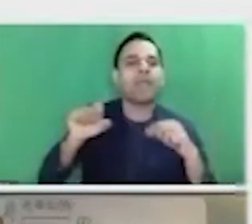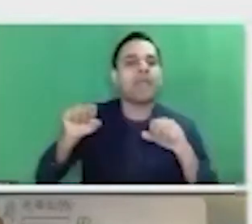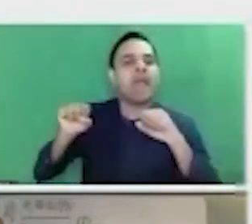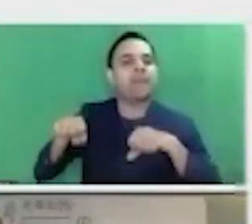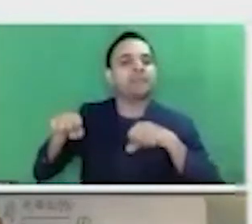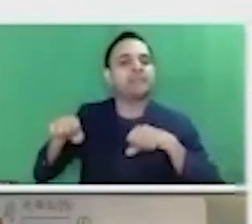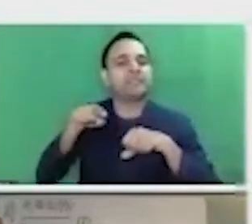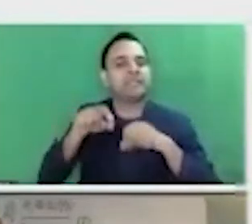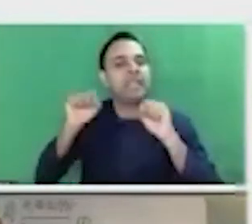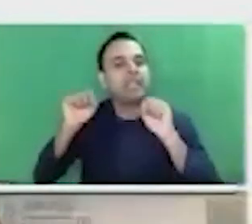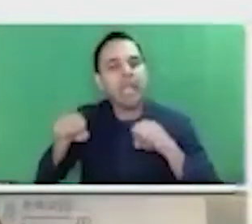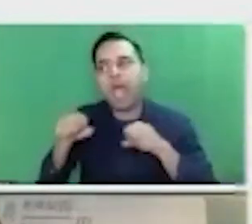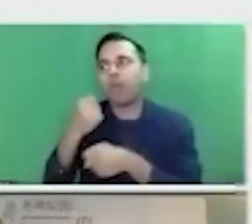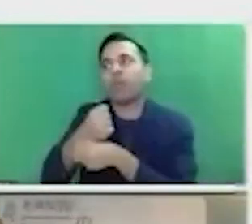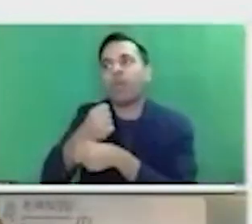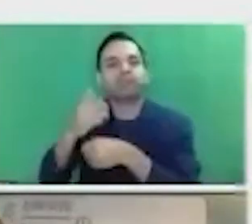التدريب الذي تم